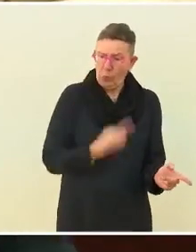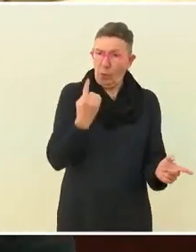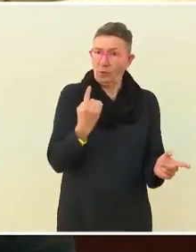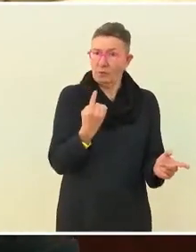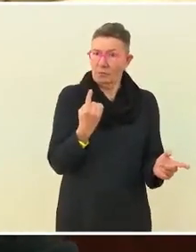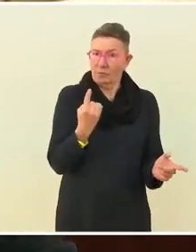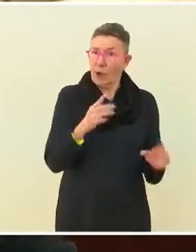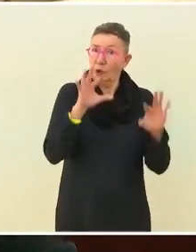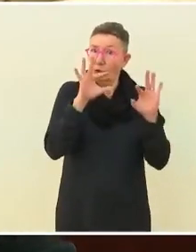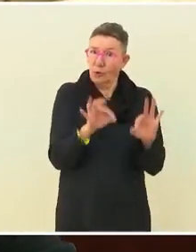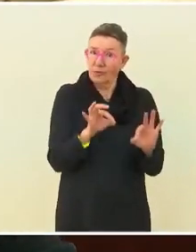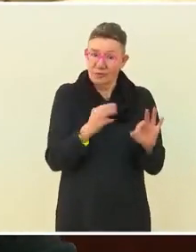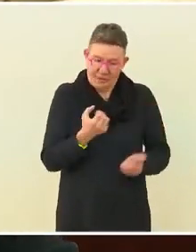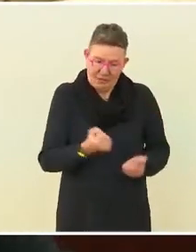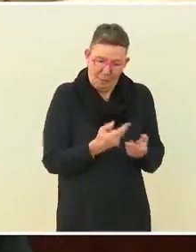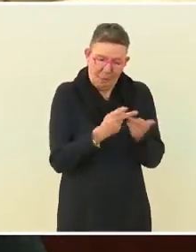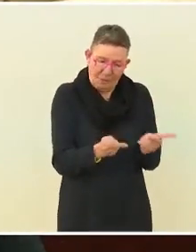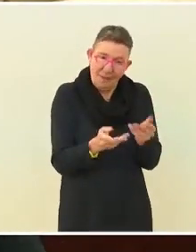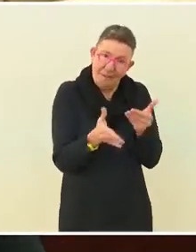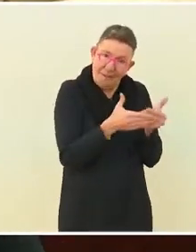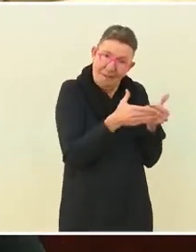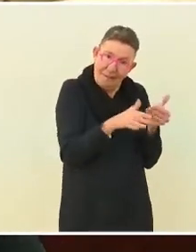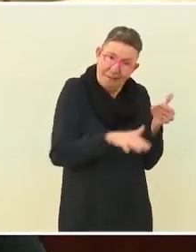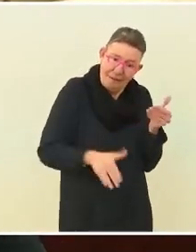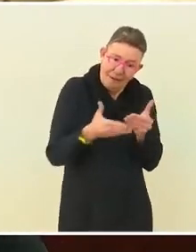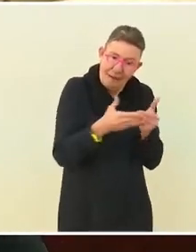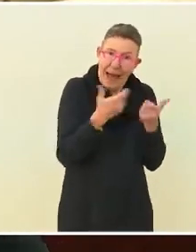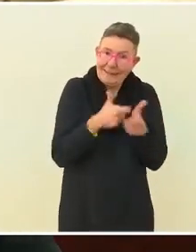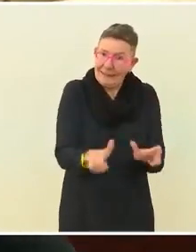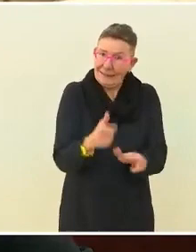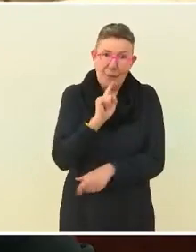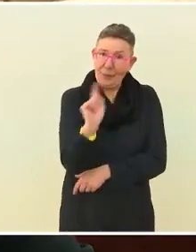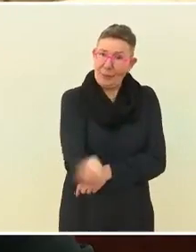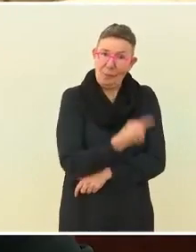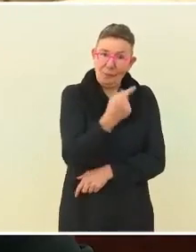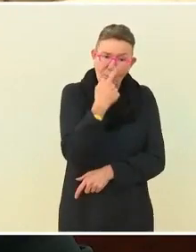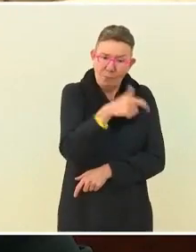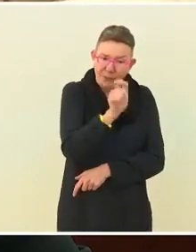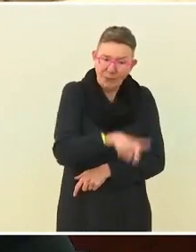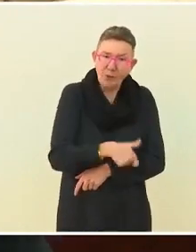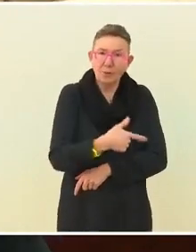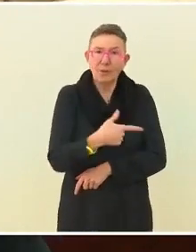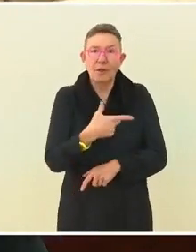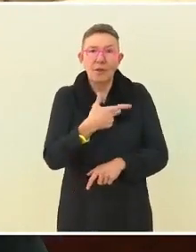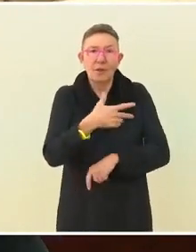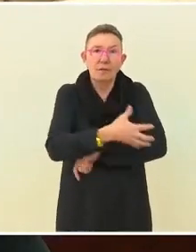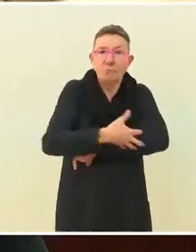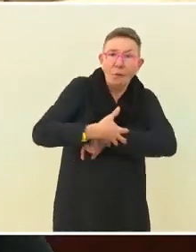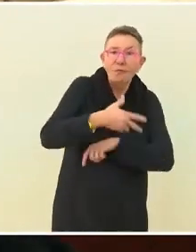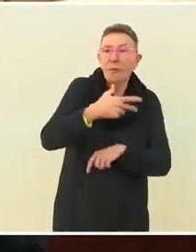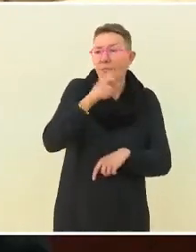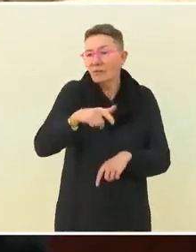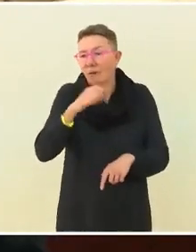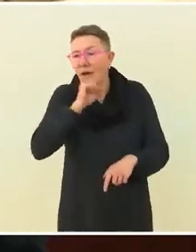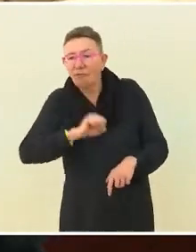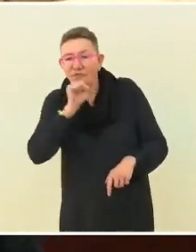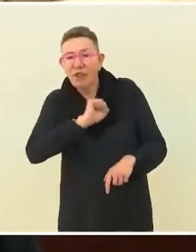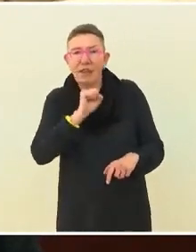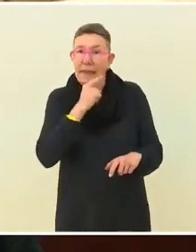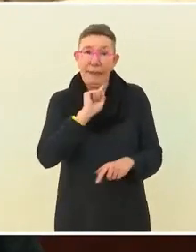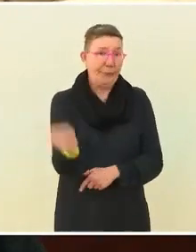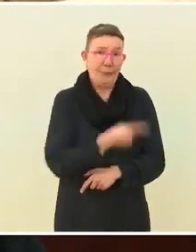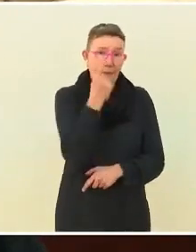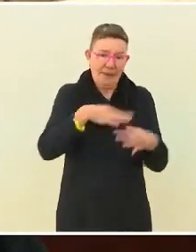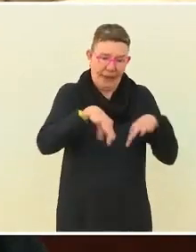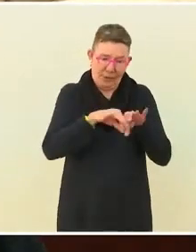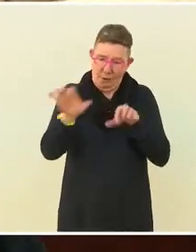c'est précisément un service public totalement accessible aux plus modestes comme aux plus âgés d'entre nous, sur tous les